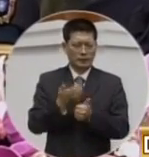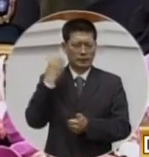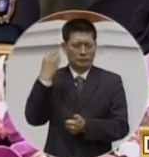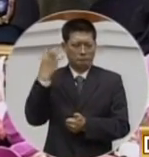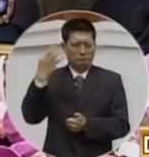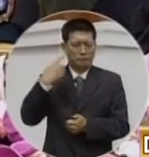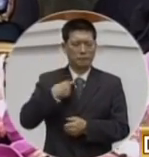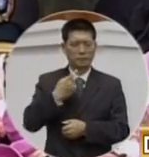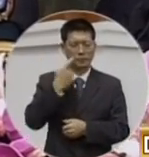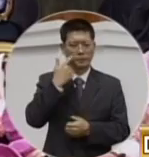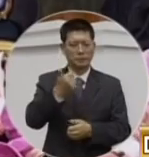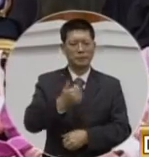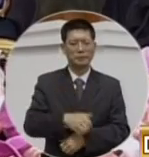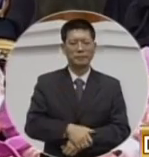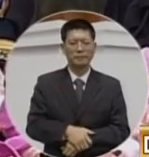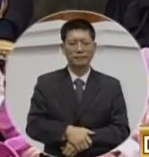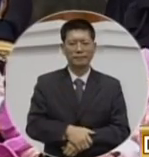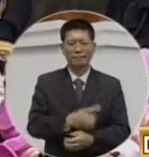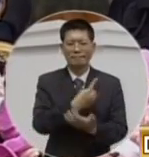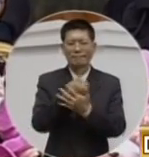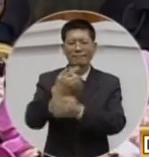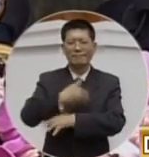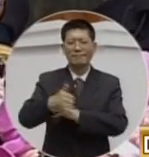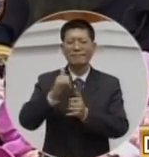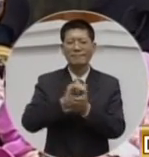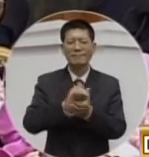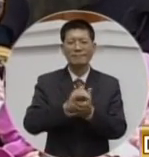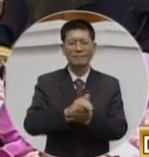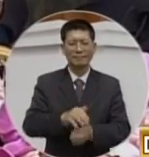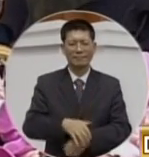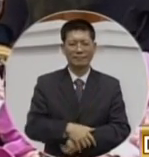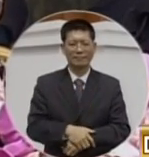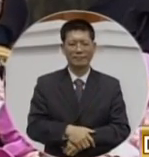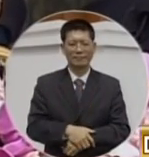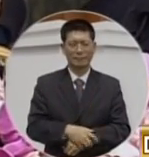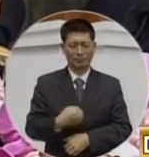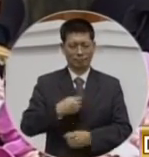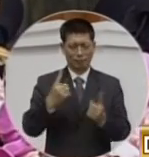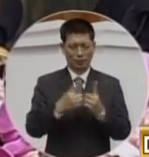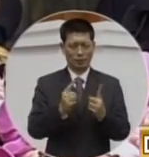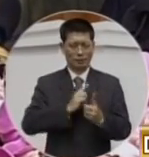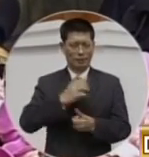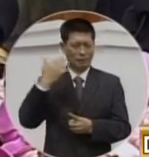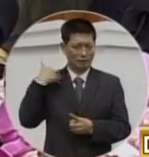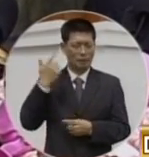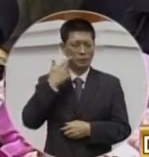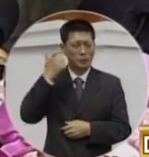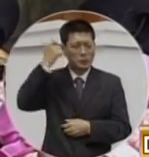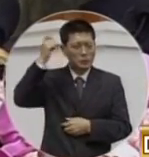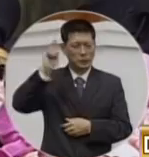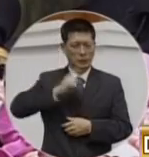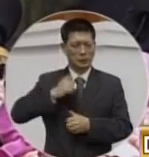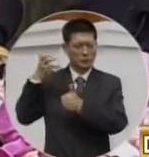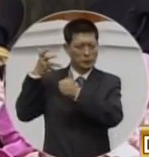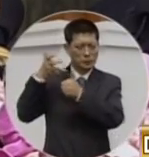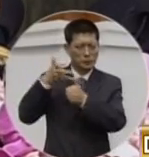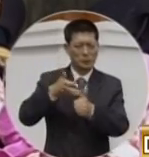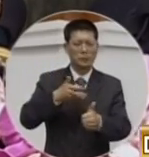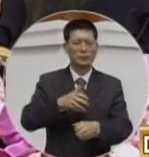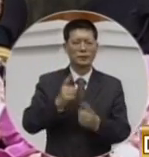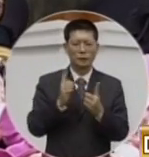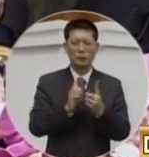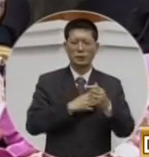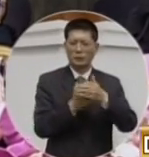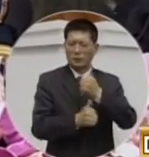章。各位乡亲父老，这是我们对先贤先烈的承担，也是对